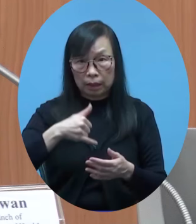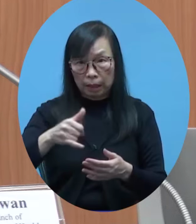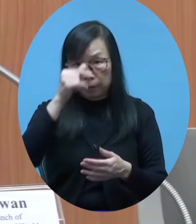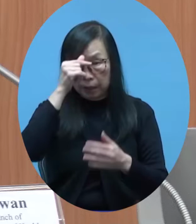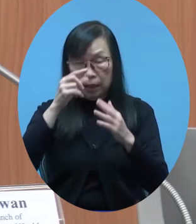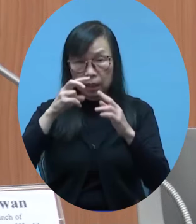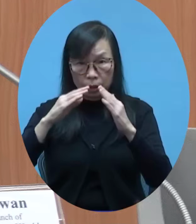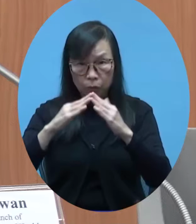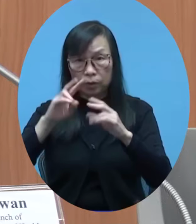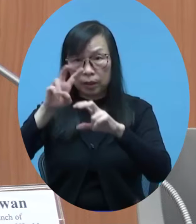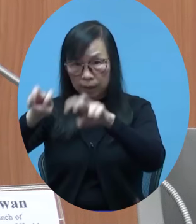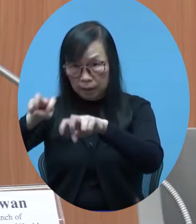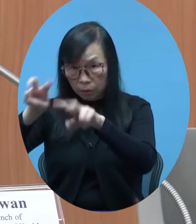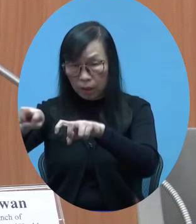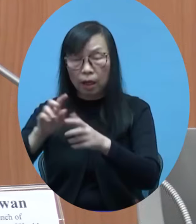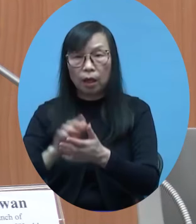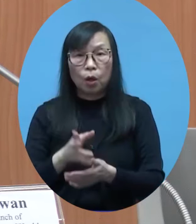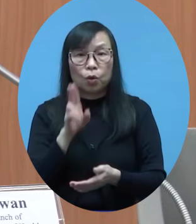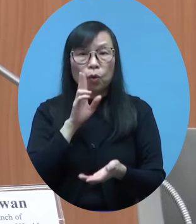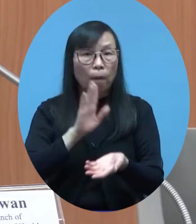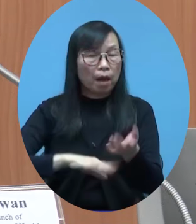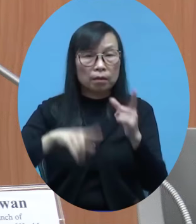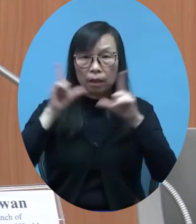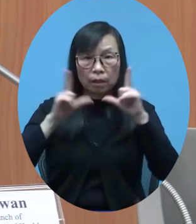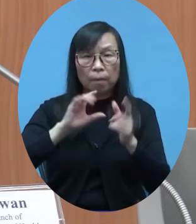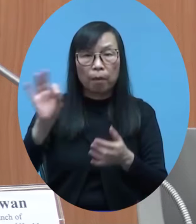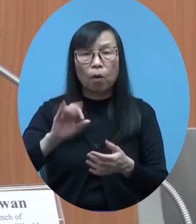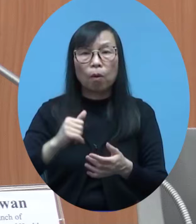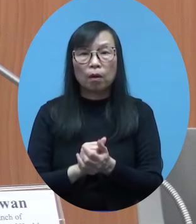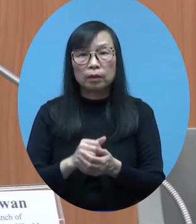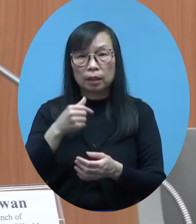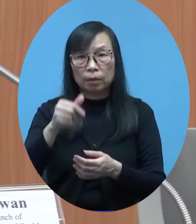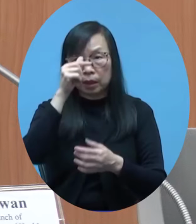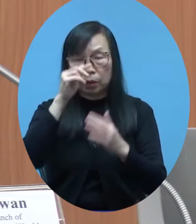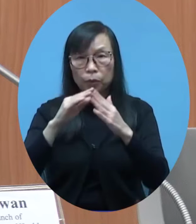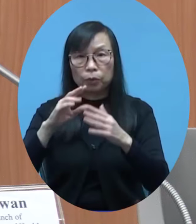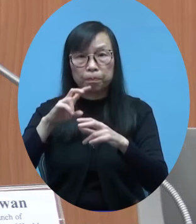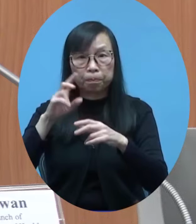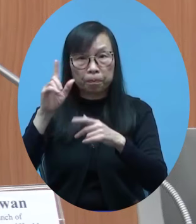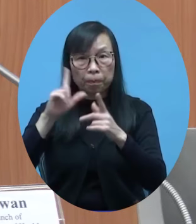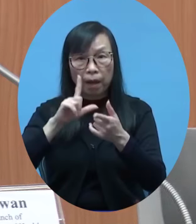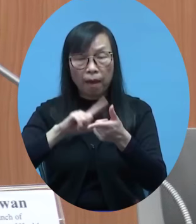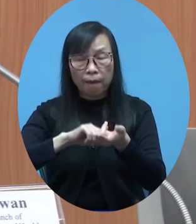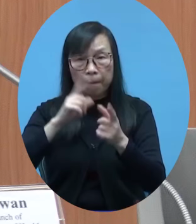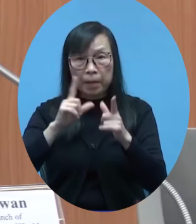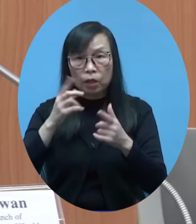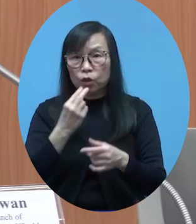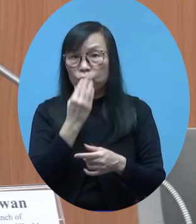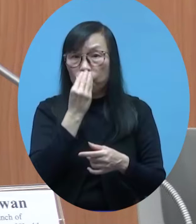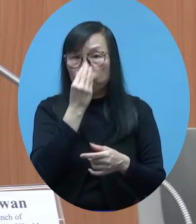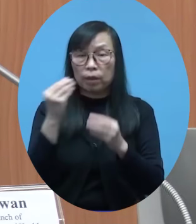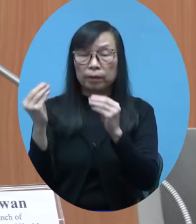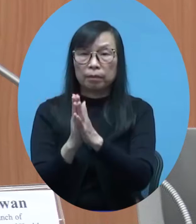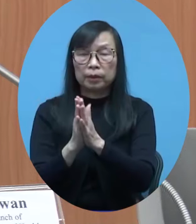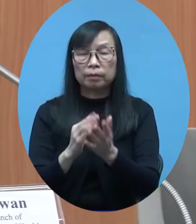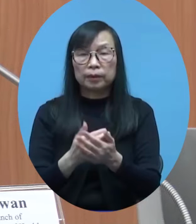查啦。咁如果佢係冇病徵，我哋就會入院篩查啦。如果佢係真係有上呼吸道感染咧，其實我哋先